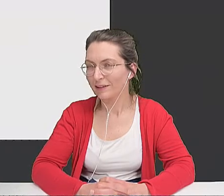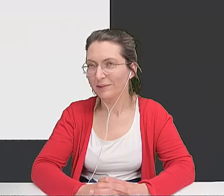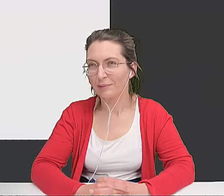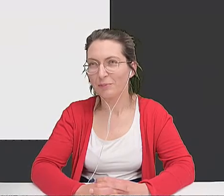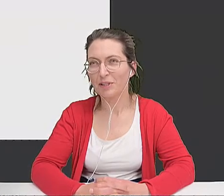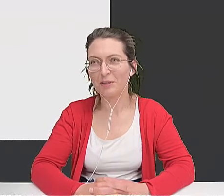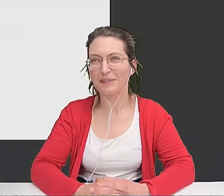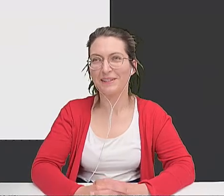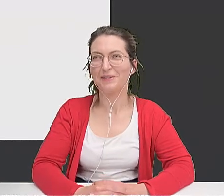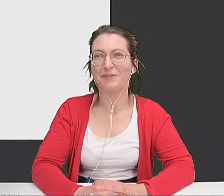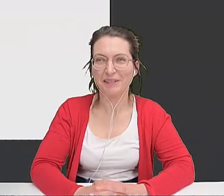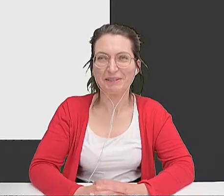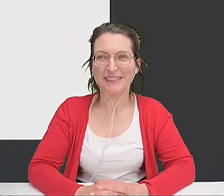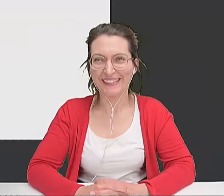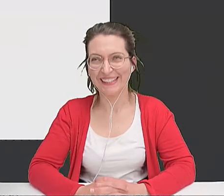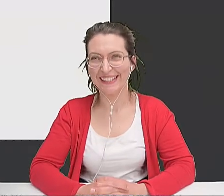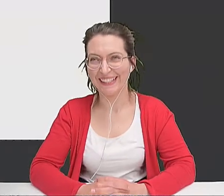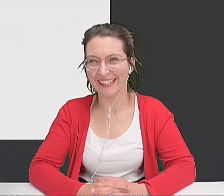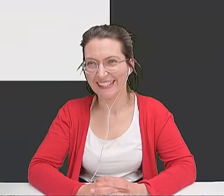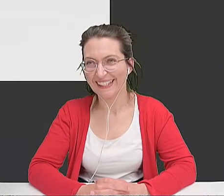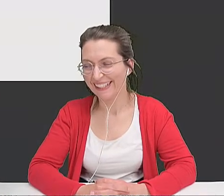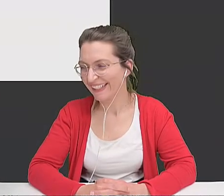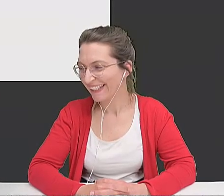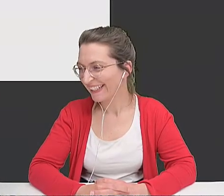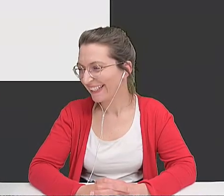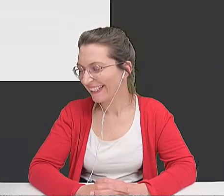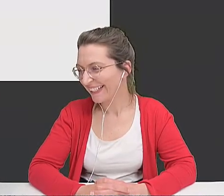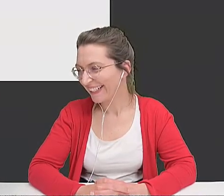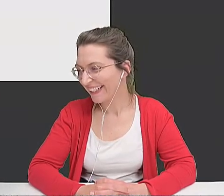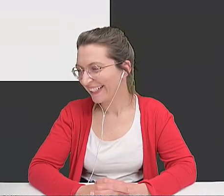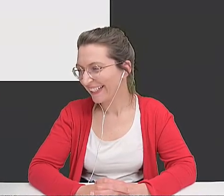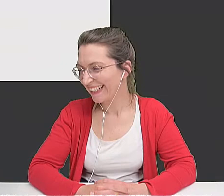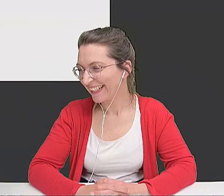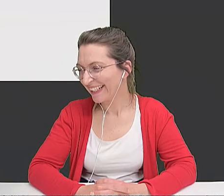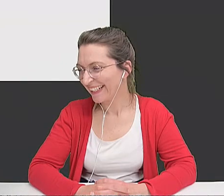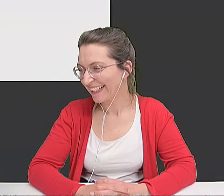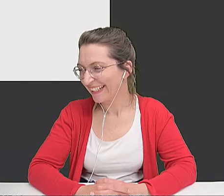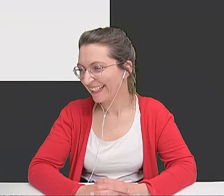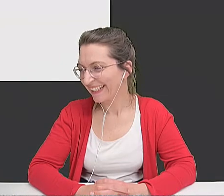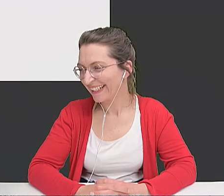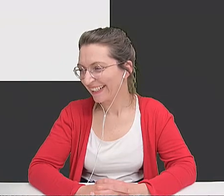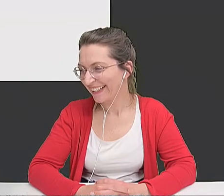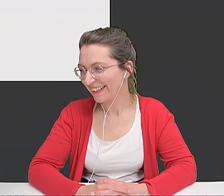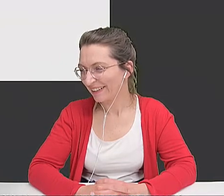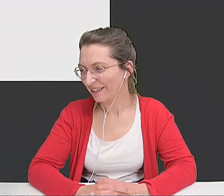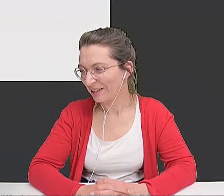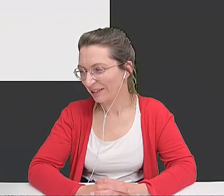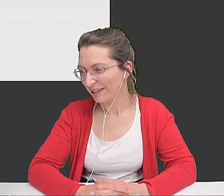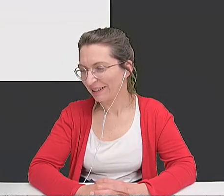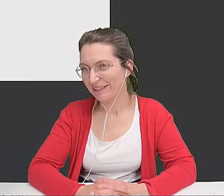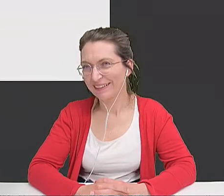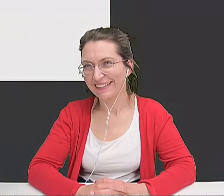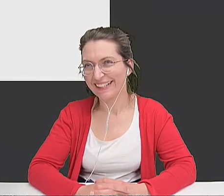Ja, ich probiere noch meine Aufgabe. Genau, wir nehmen mal wieder die für die Jüngeren, ist für uns alle besser.